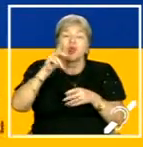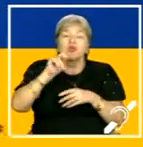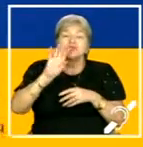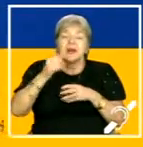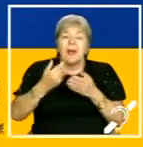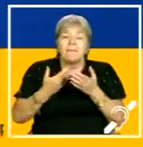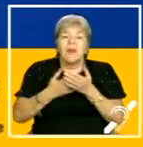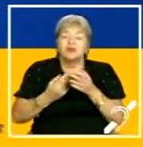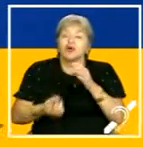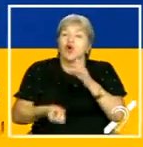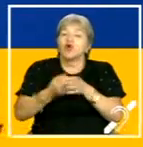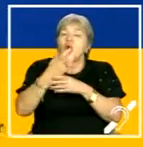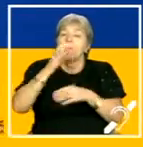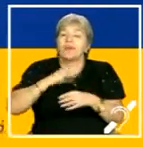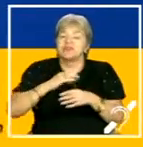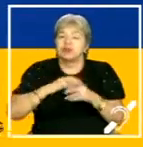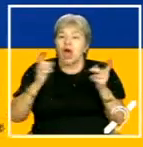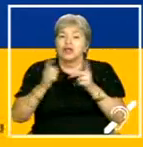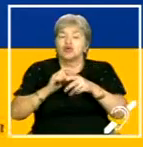președinte în cel mai scurt timp.